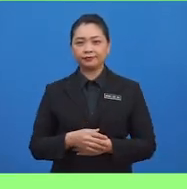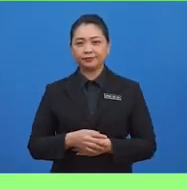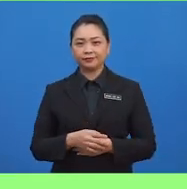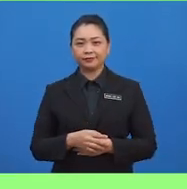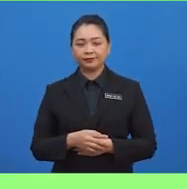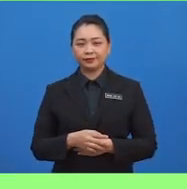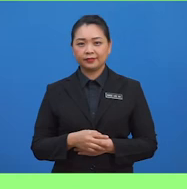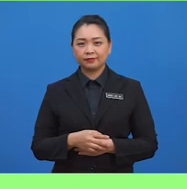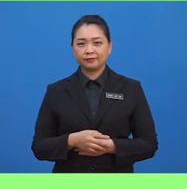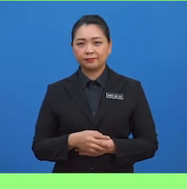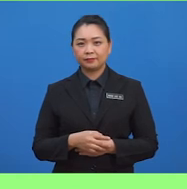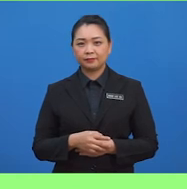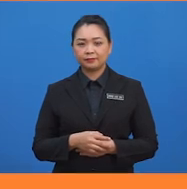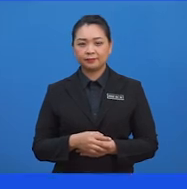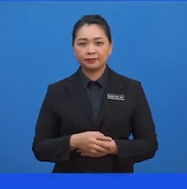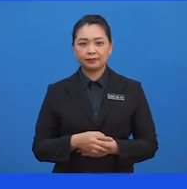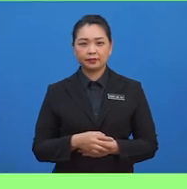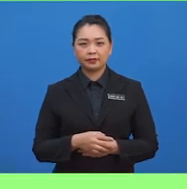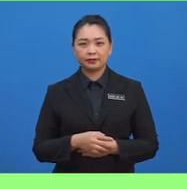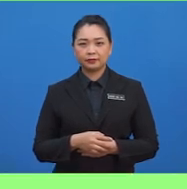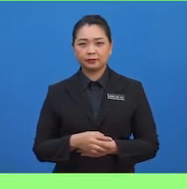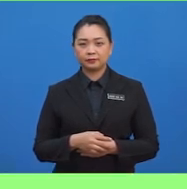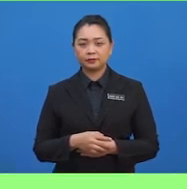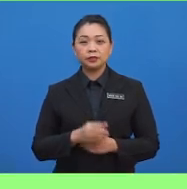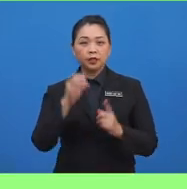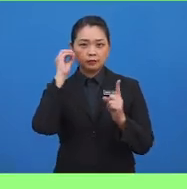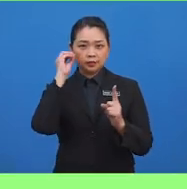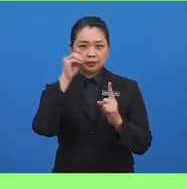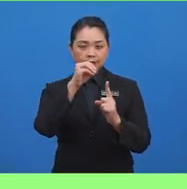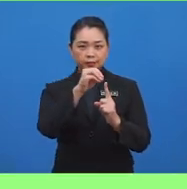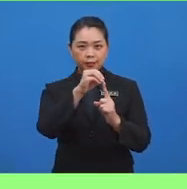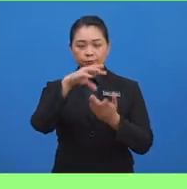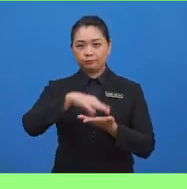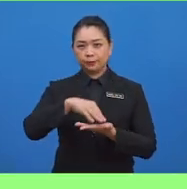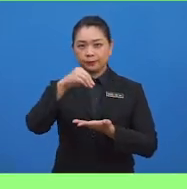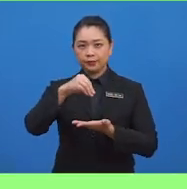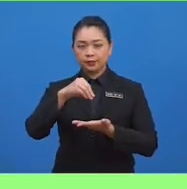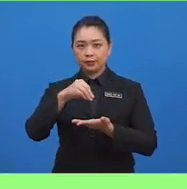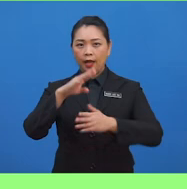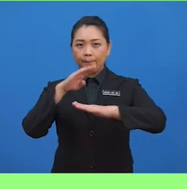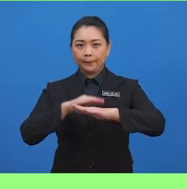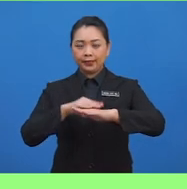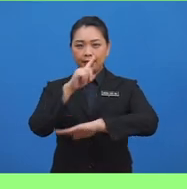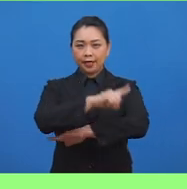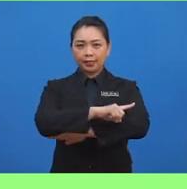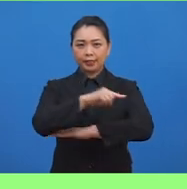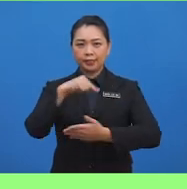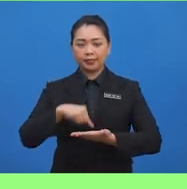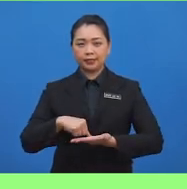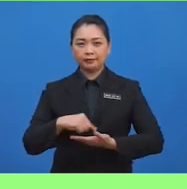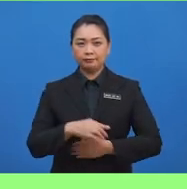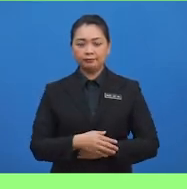di Indonesia lebih objektif pembelajaran fad hari ini